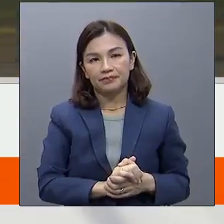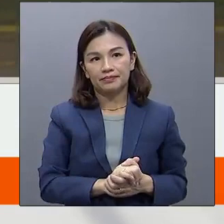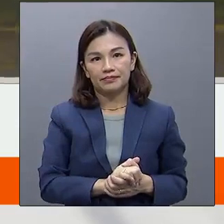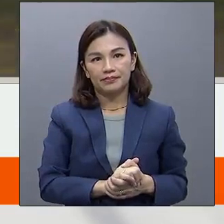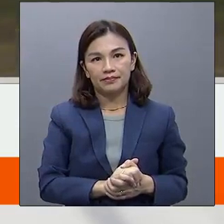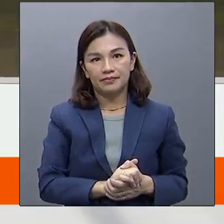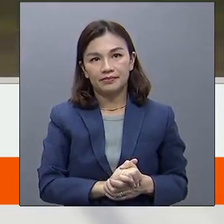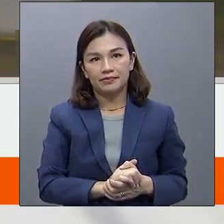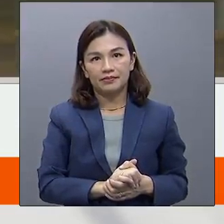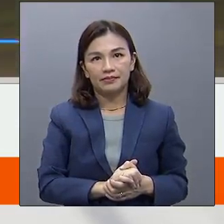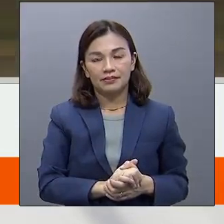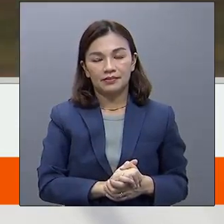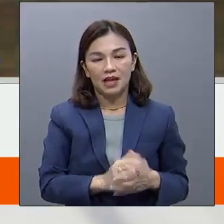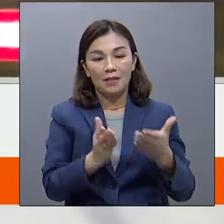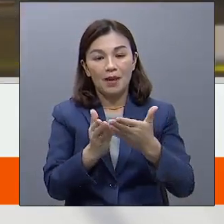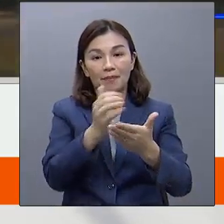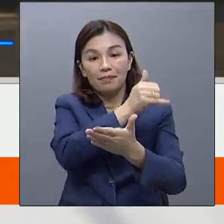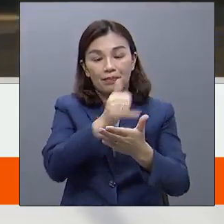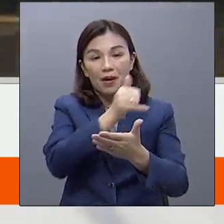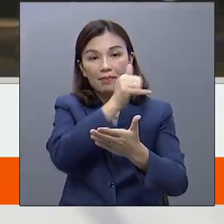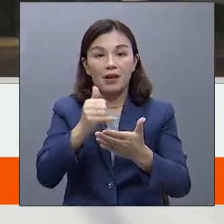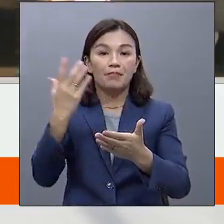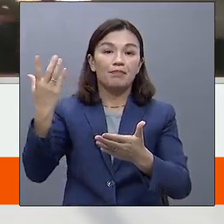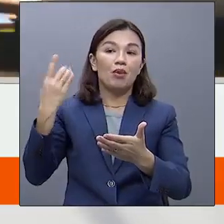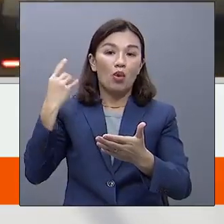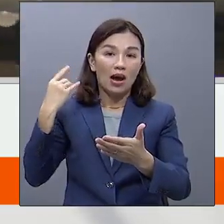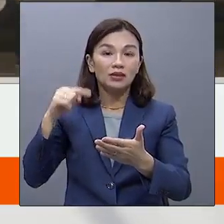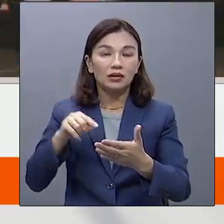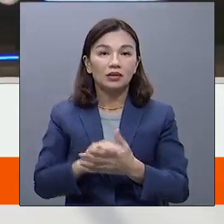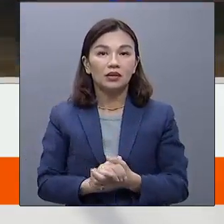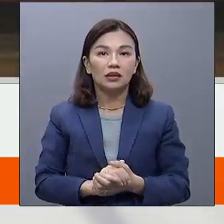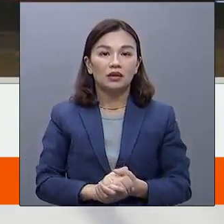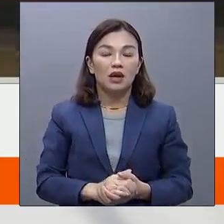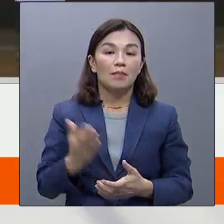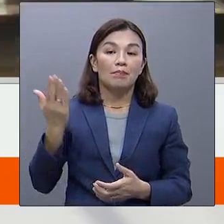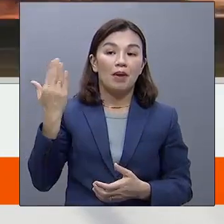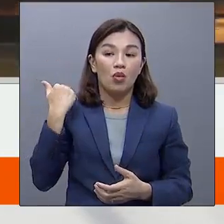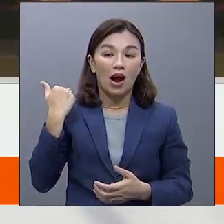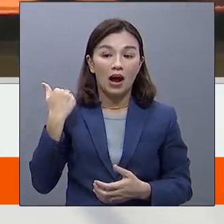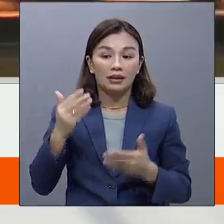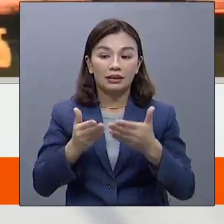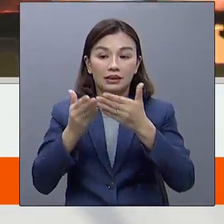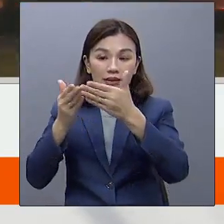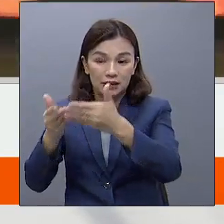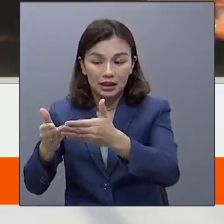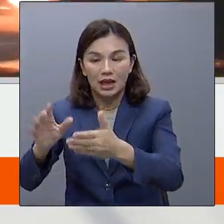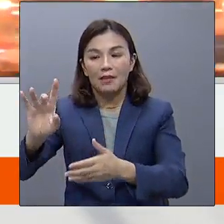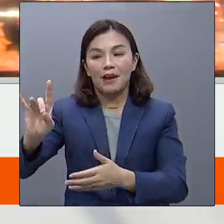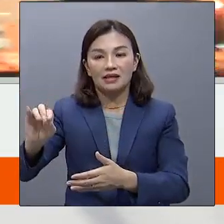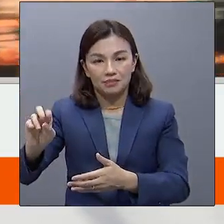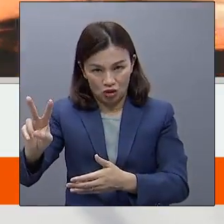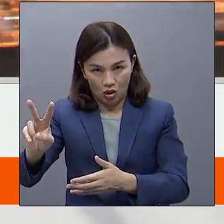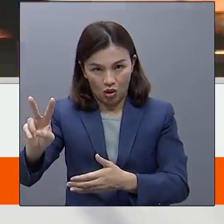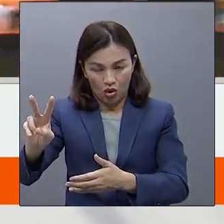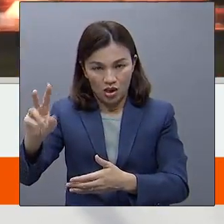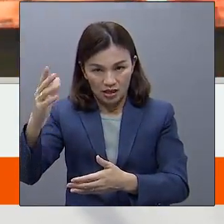ทยอยออกมารอบแรกก็คือเมื่อวานนี้เนี่ยออกมา 8เข้ามาถึงที่เช็คได้ใน 82คนนะฮะ